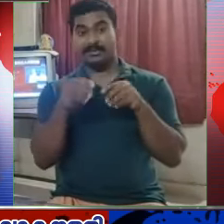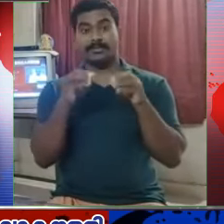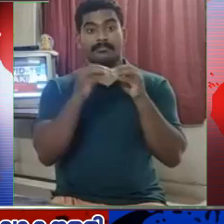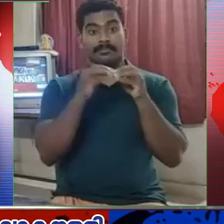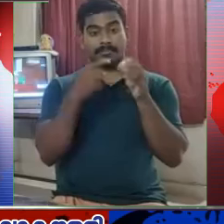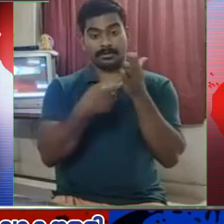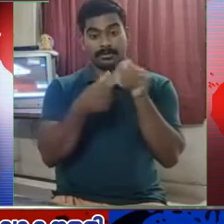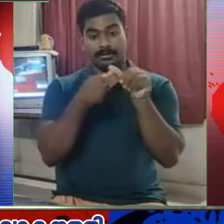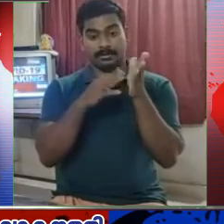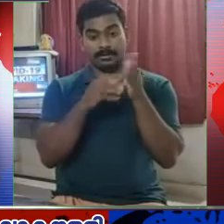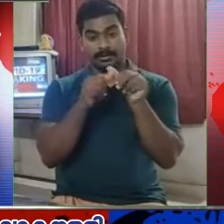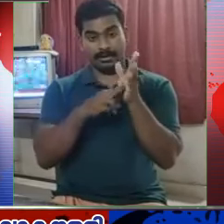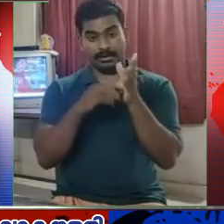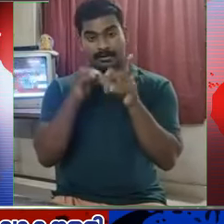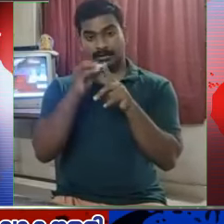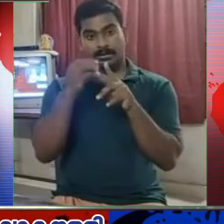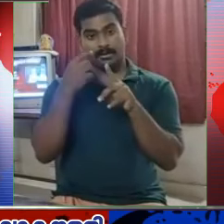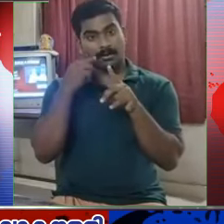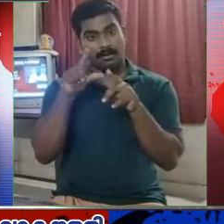അതിലംഗങ്ങളായി